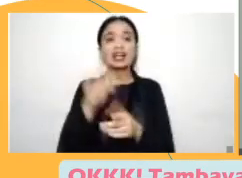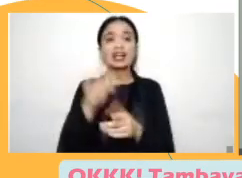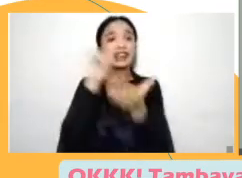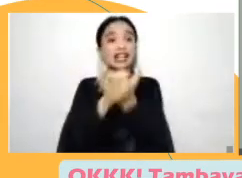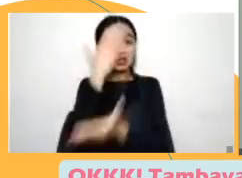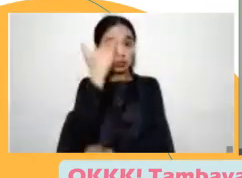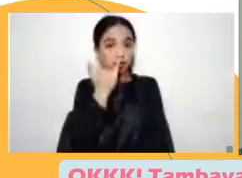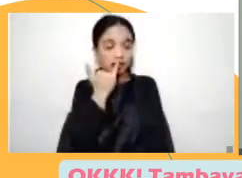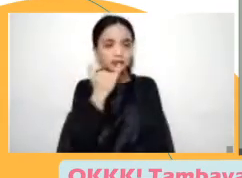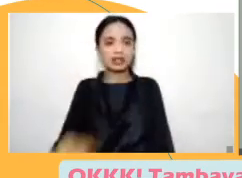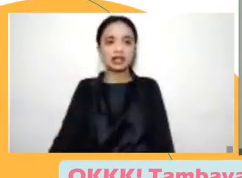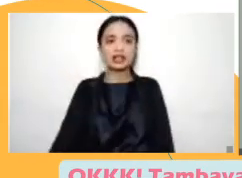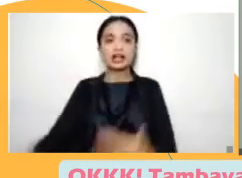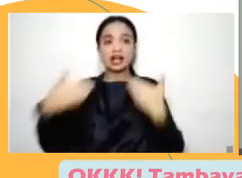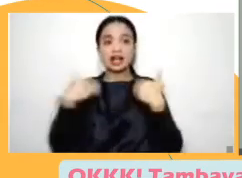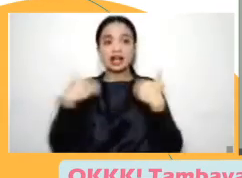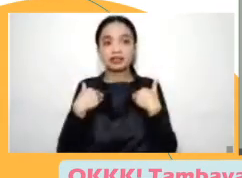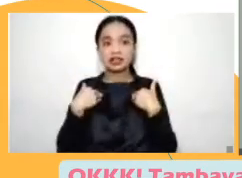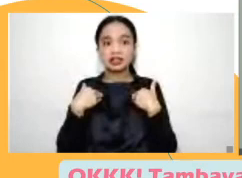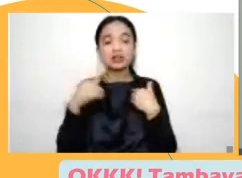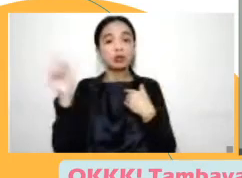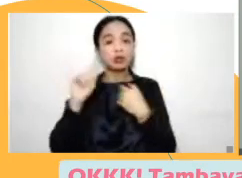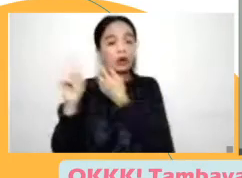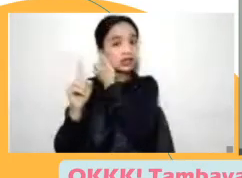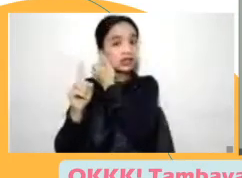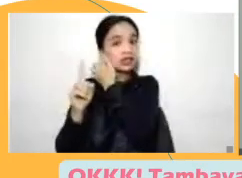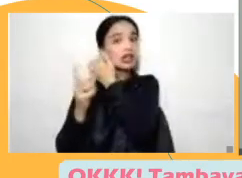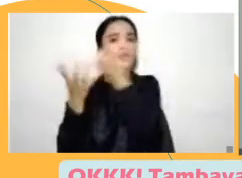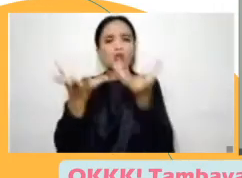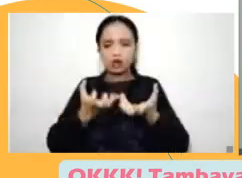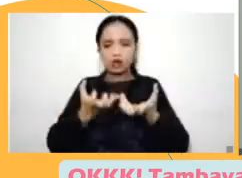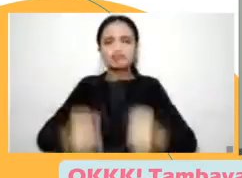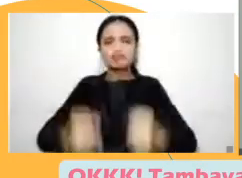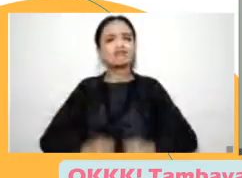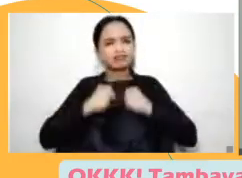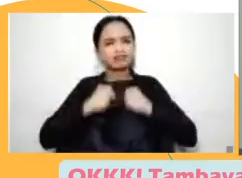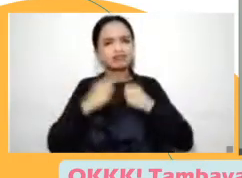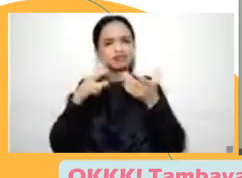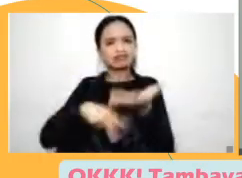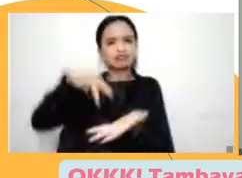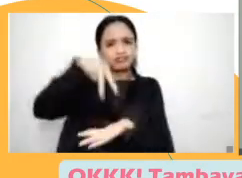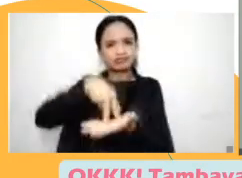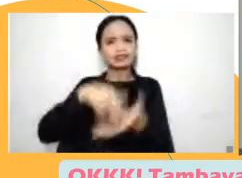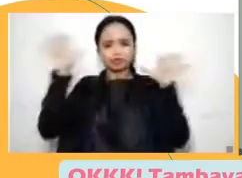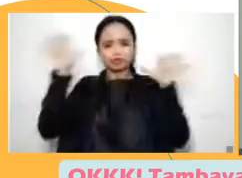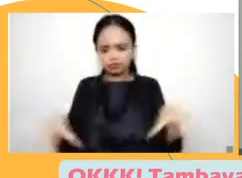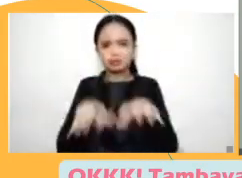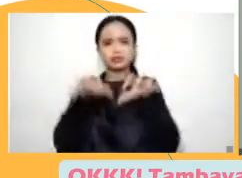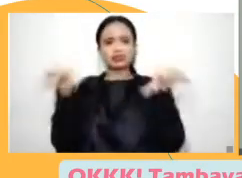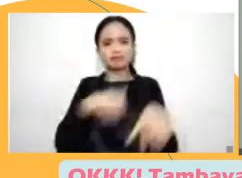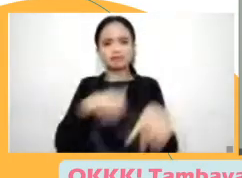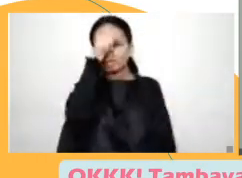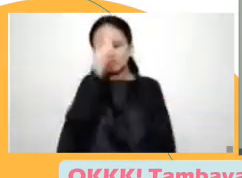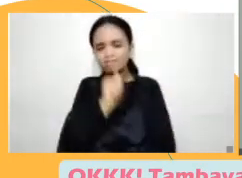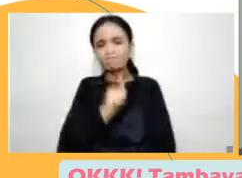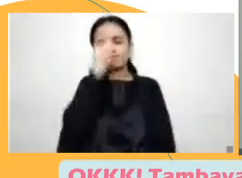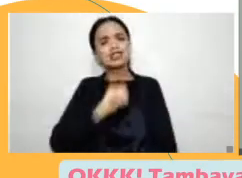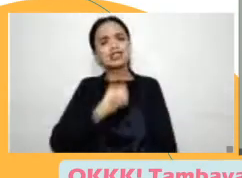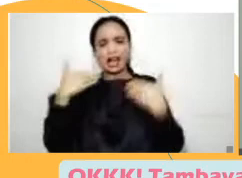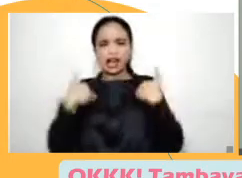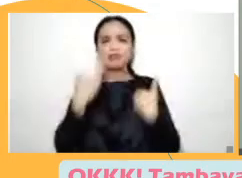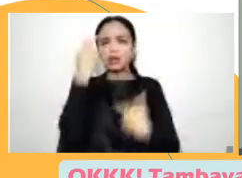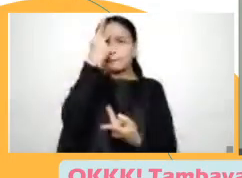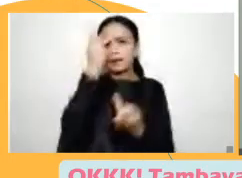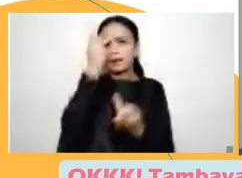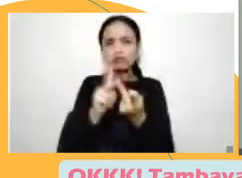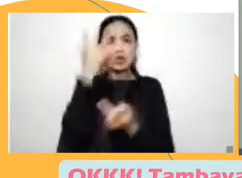mo na may katabi ka na gusto rin bumangon, na nagsusumikap bumangon, at may rason para bumangon.